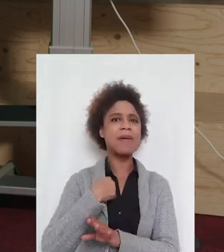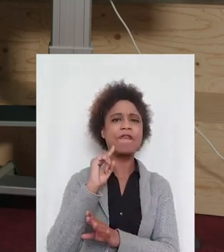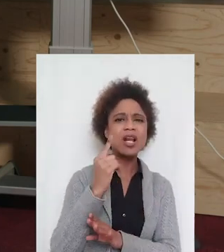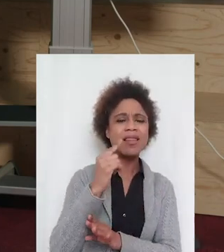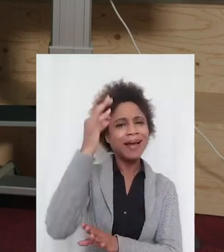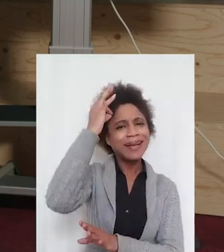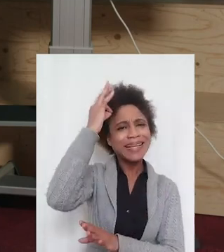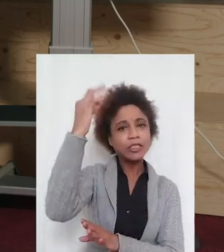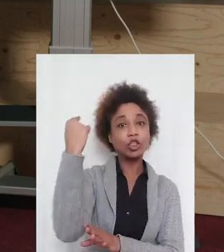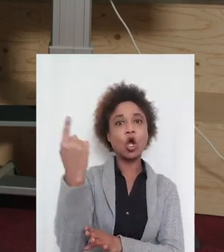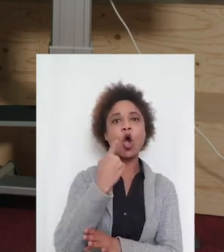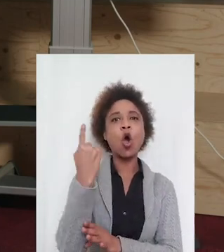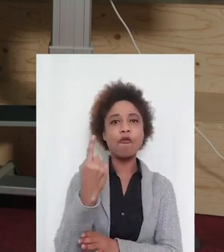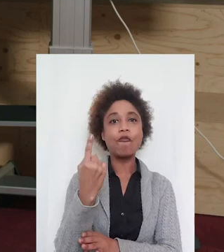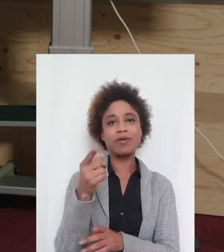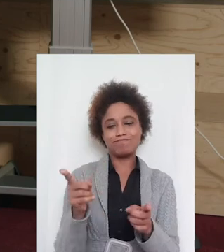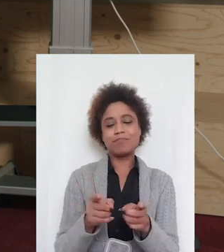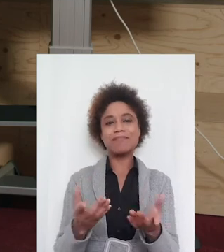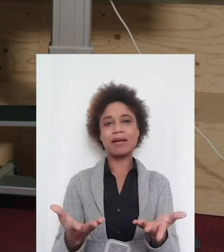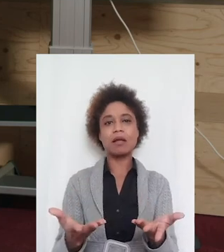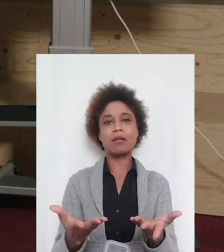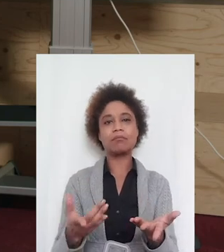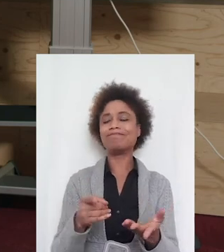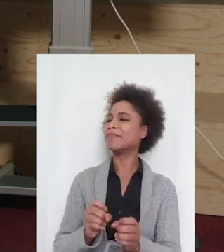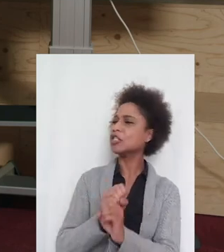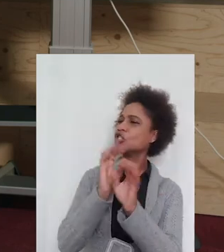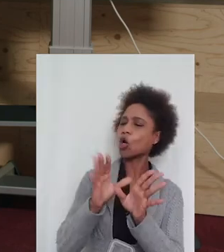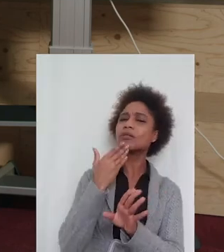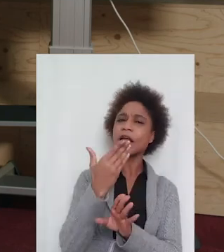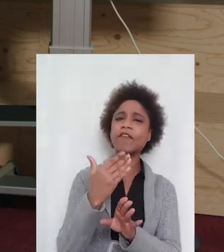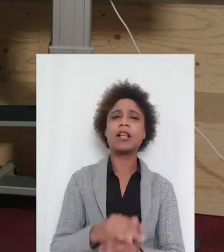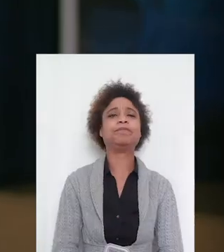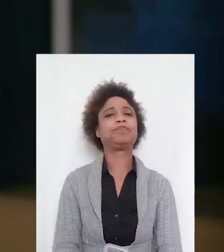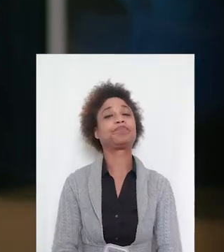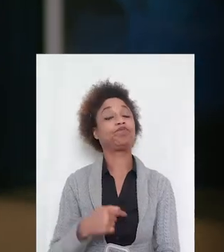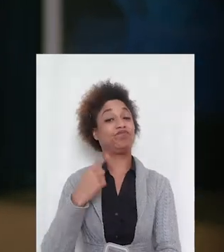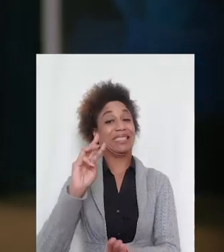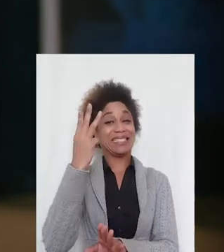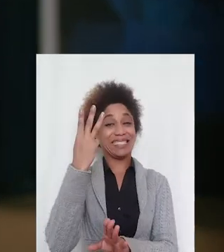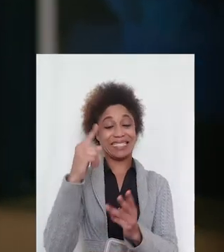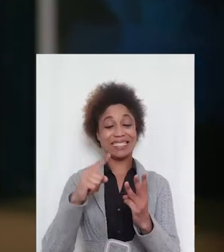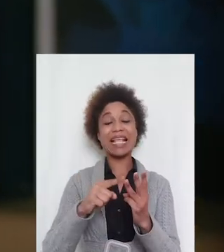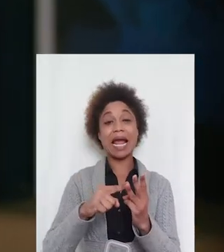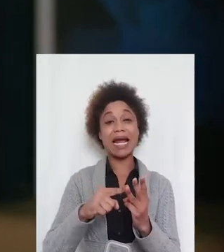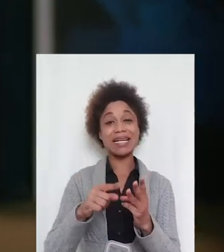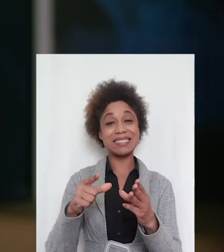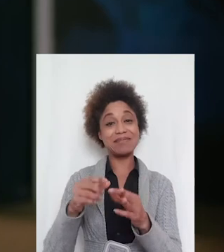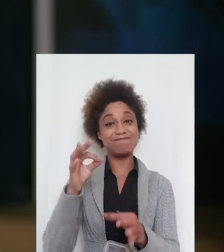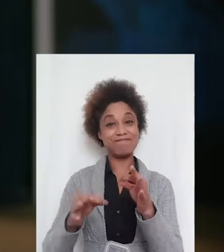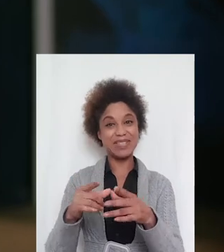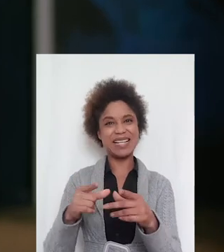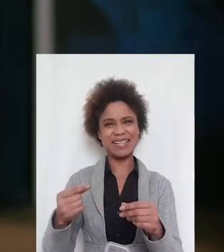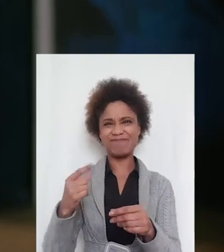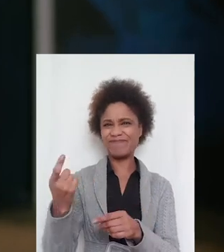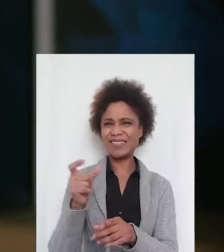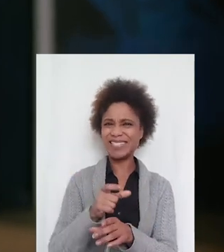kennis over die beperking. Helder, dankjewel. Dan gaan we naar ons derde panelid. Hij kwam daar straks al eventjes